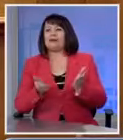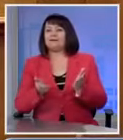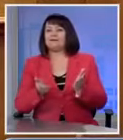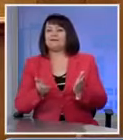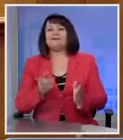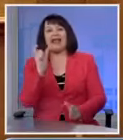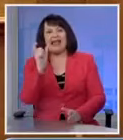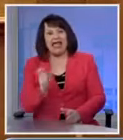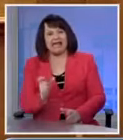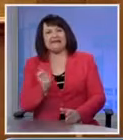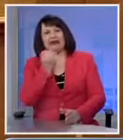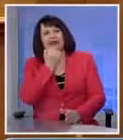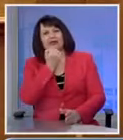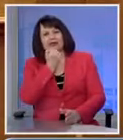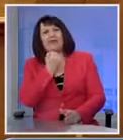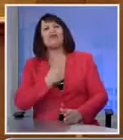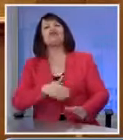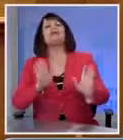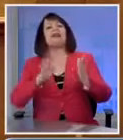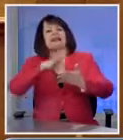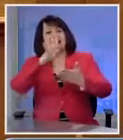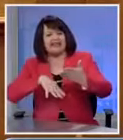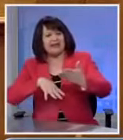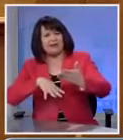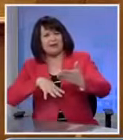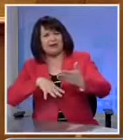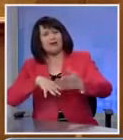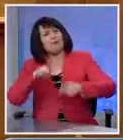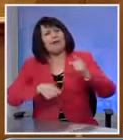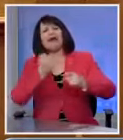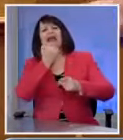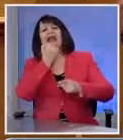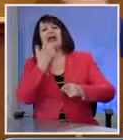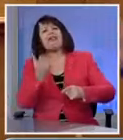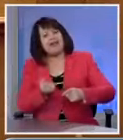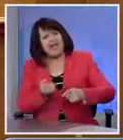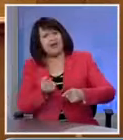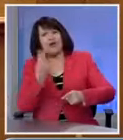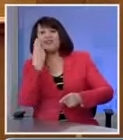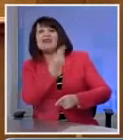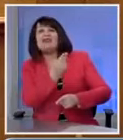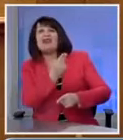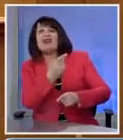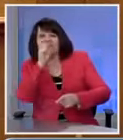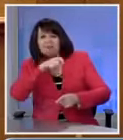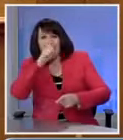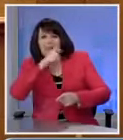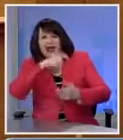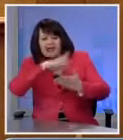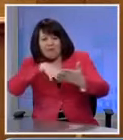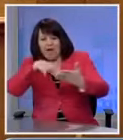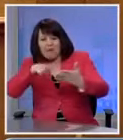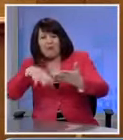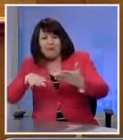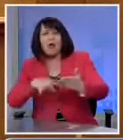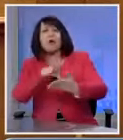Δεν πειράζει. Ξέρετε, εγώ ομιλώ εκτός κειμένου και μπορεί να κάνω και κανένα λάθος. Θα τα βλέπετε εσείς που παπαγαλίζετε όλη την ώρα.